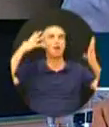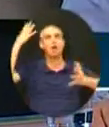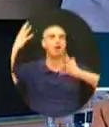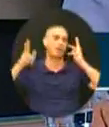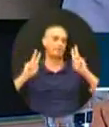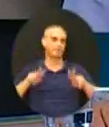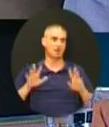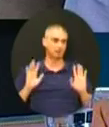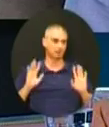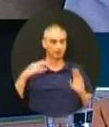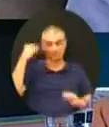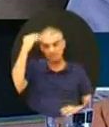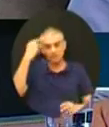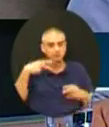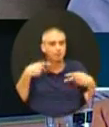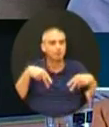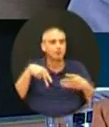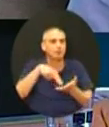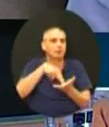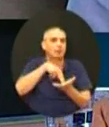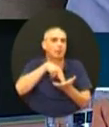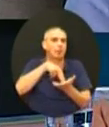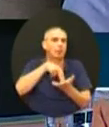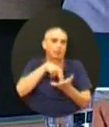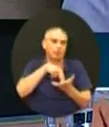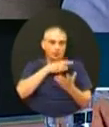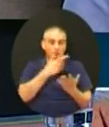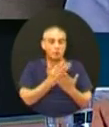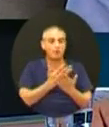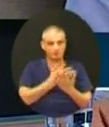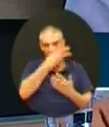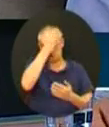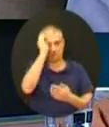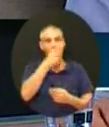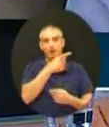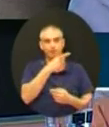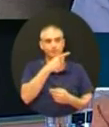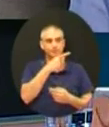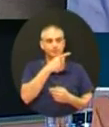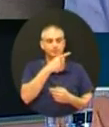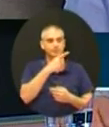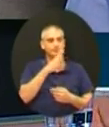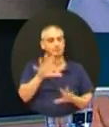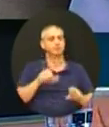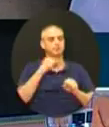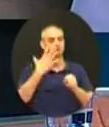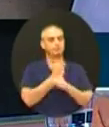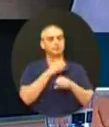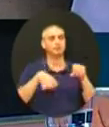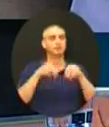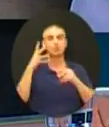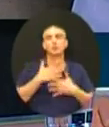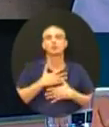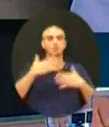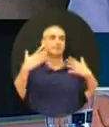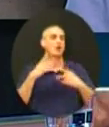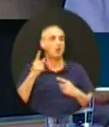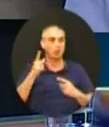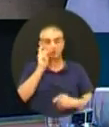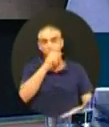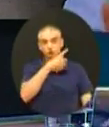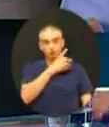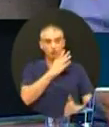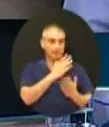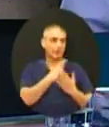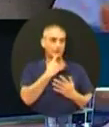רבתי. הפלסטינים רעדו מהעובדה שטראמפ הולך לקחת את הבחירות ונבהלו מהעובדה שהאיש